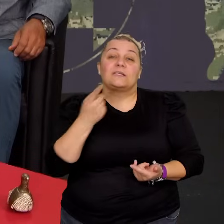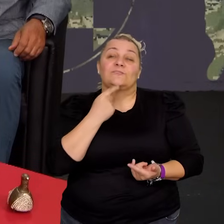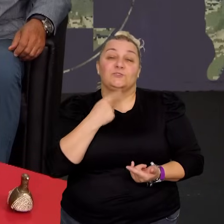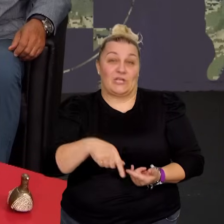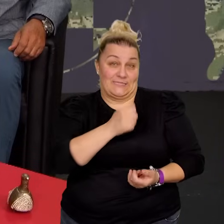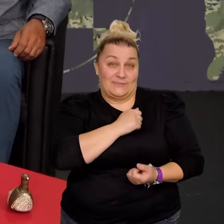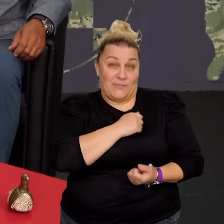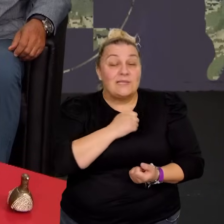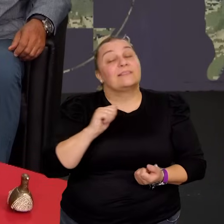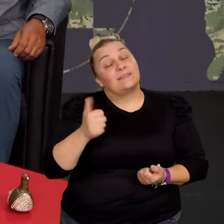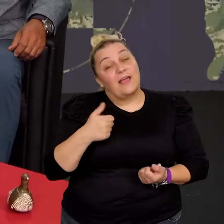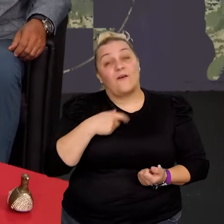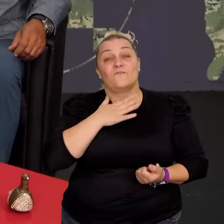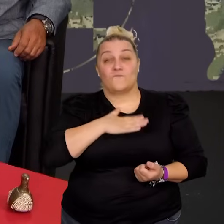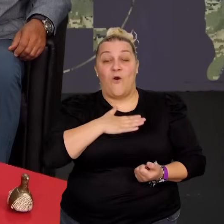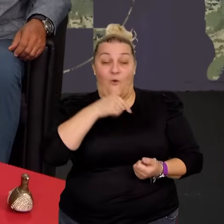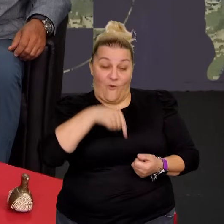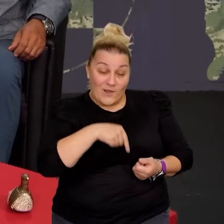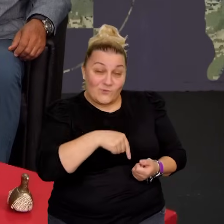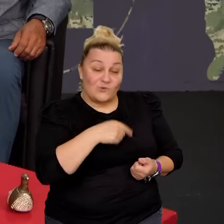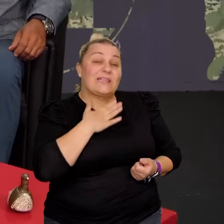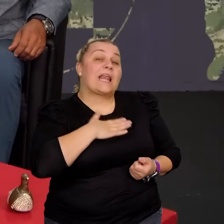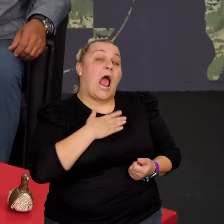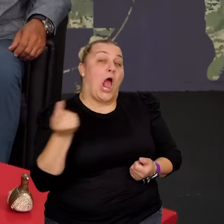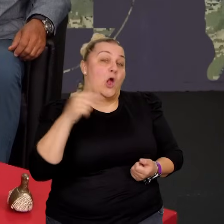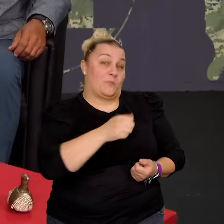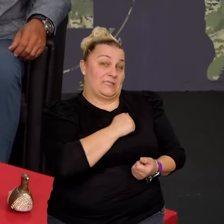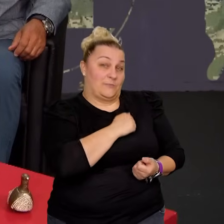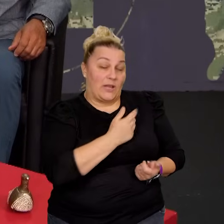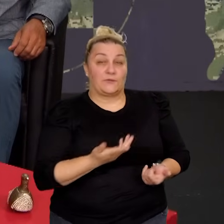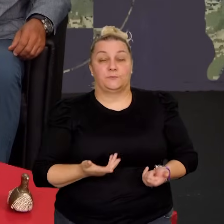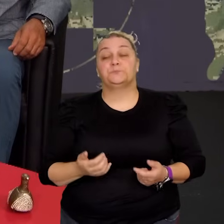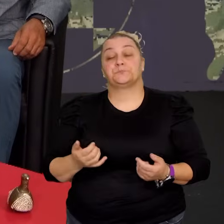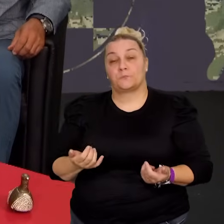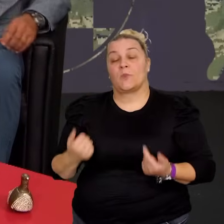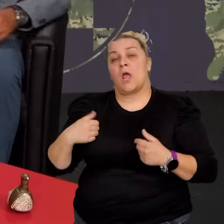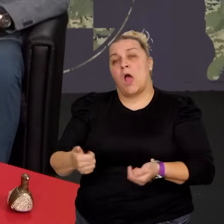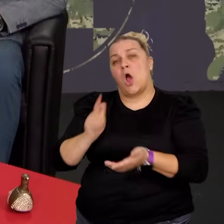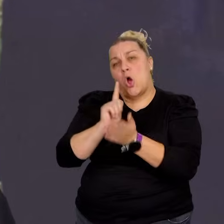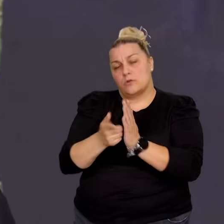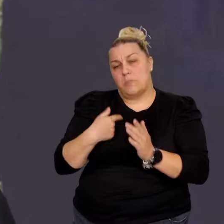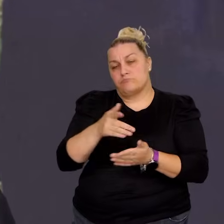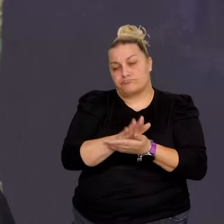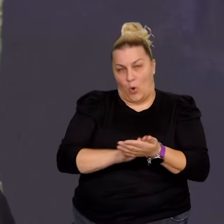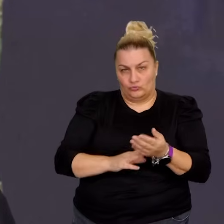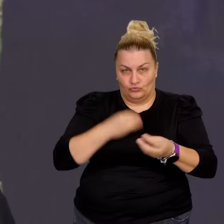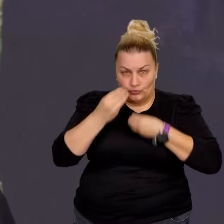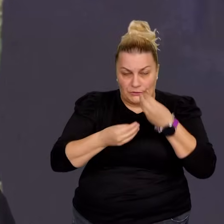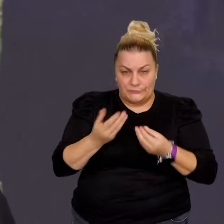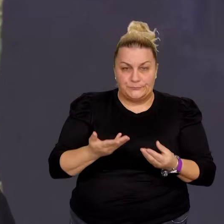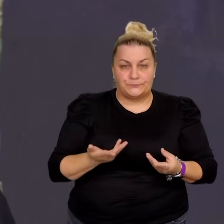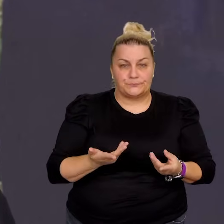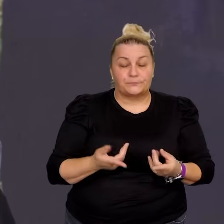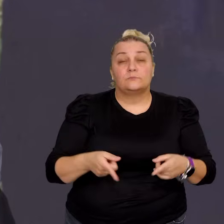Pa je, volim bi tu i drago mi je da budem u Splitu. Da, ajmo mi odmah na posao, kao što